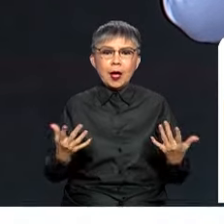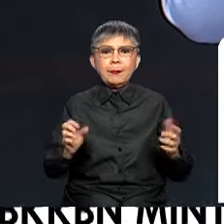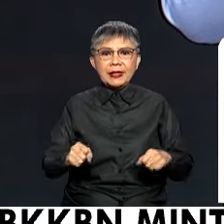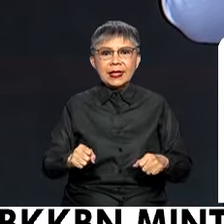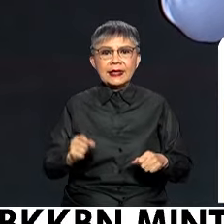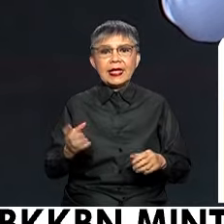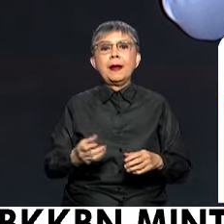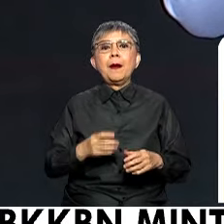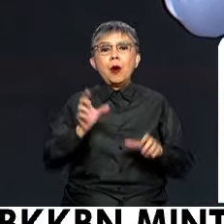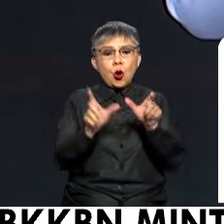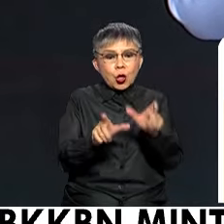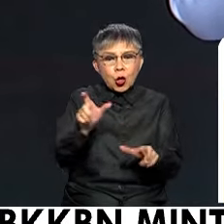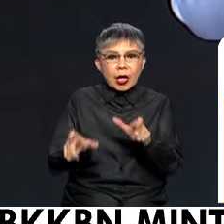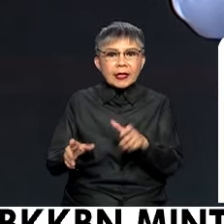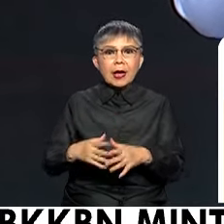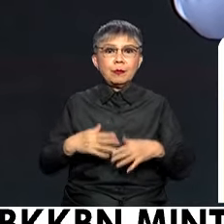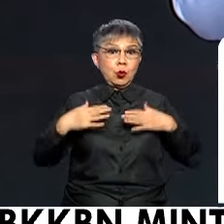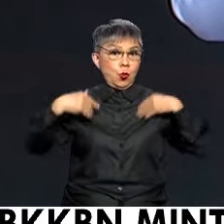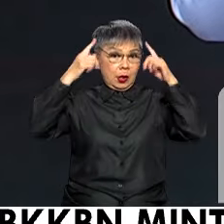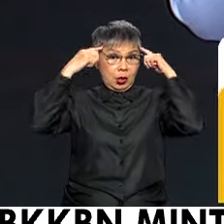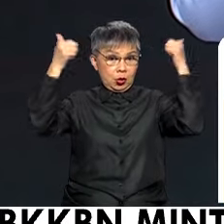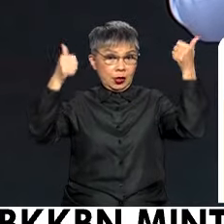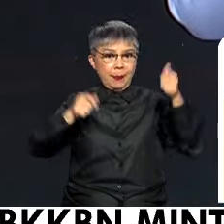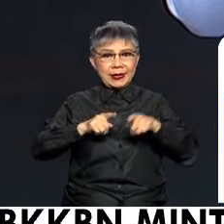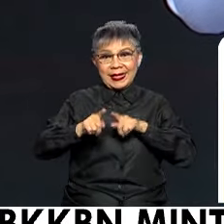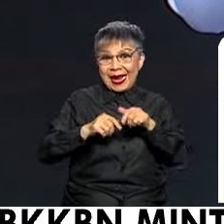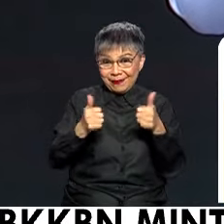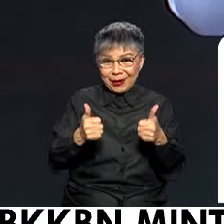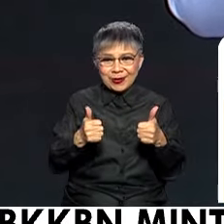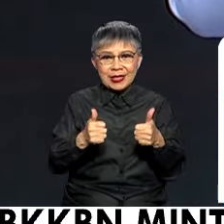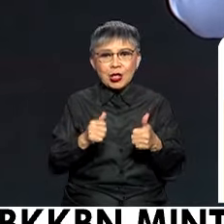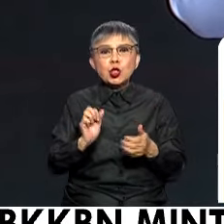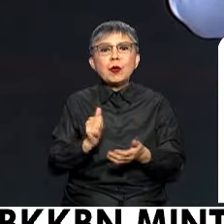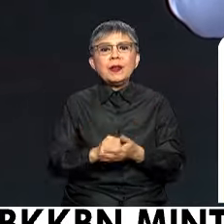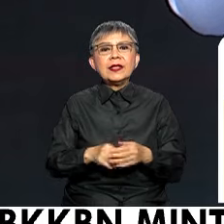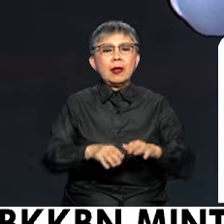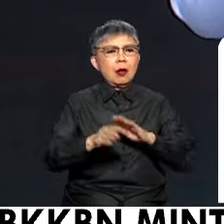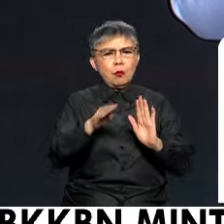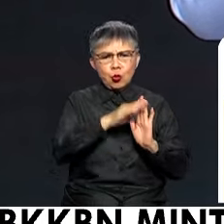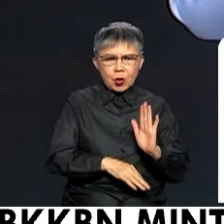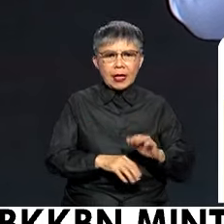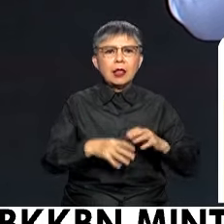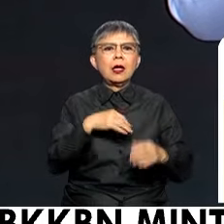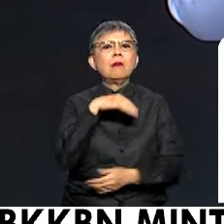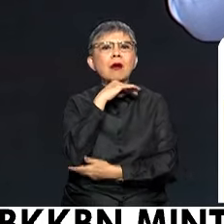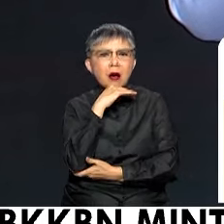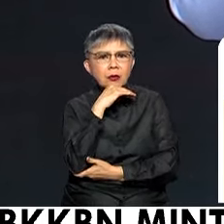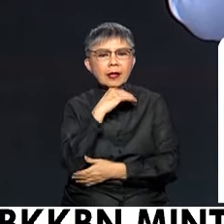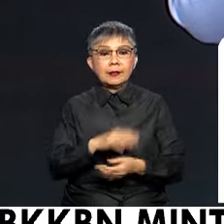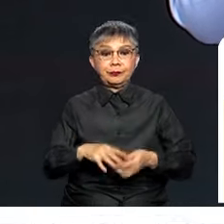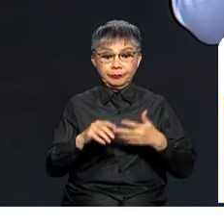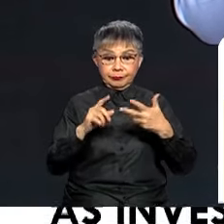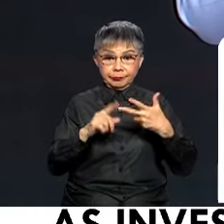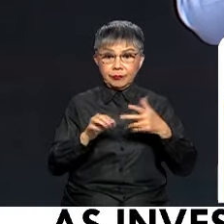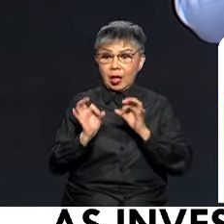bisa menjadi masyarakat yang berkualitas berdaya saing sehingga bisa mengurangi pengangguran dan kondisi hari ini di Provinsi Banten